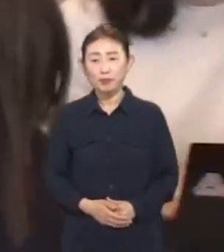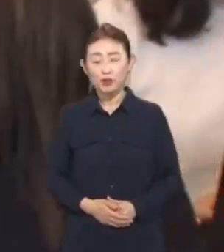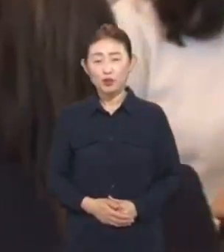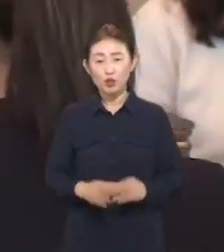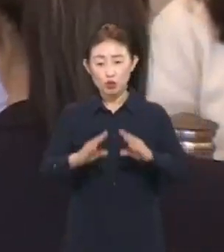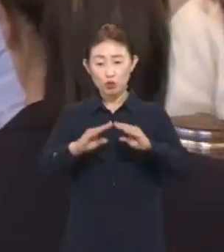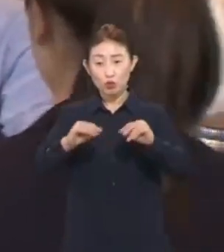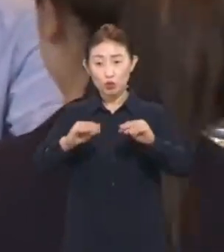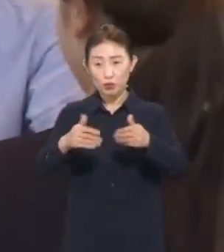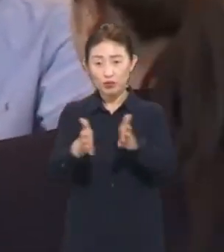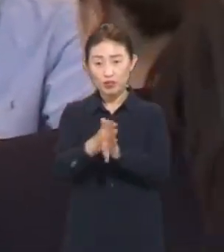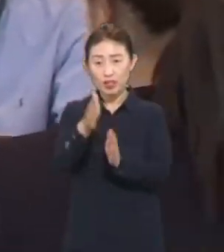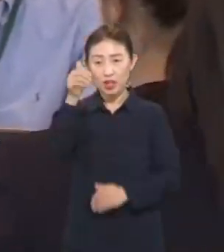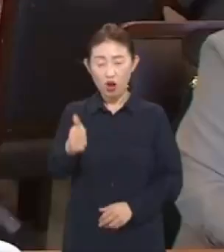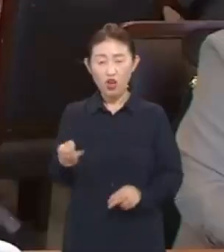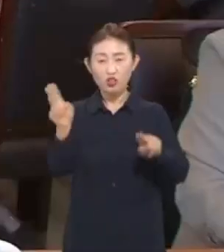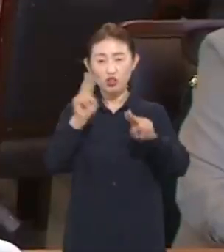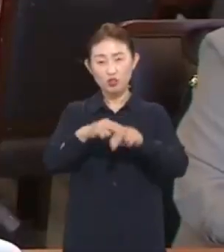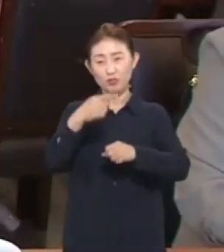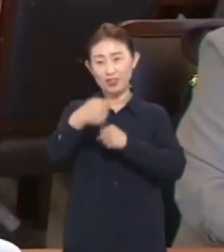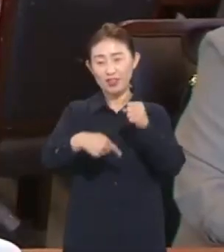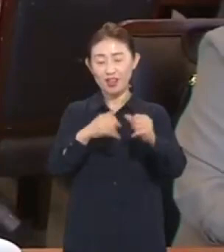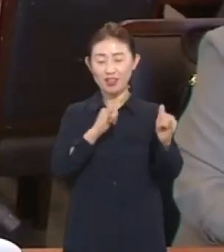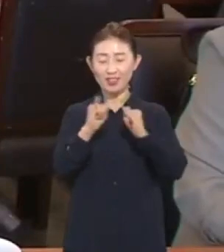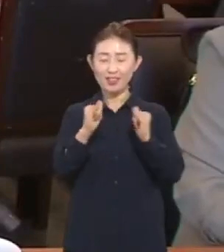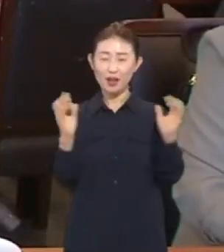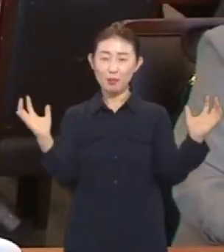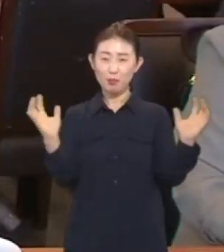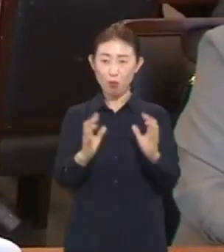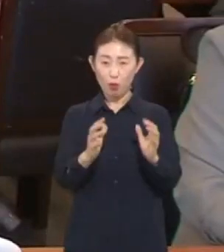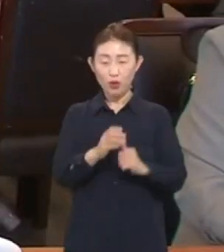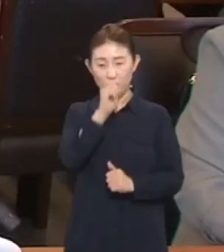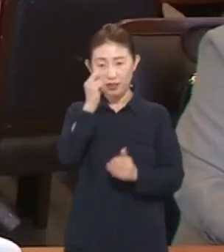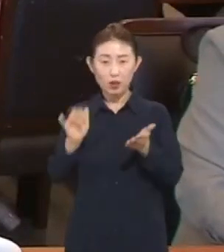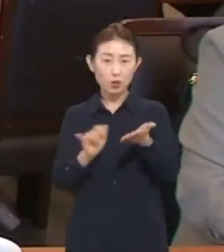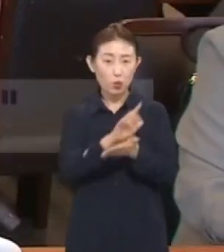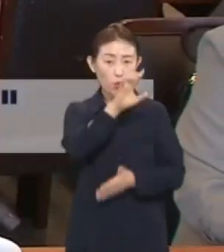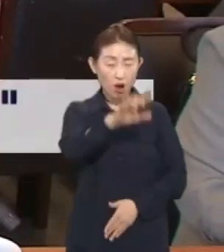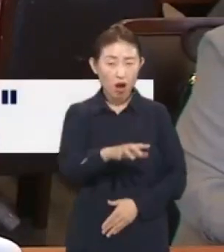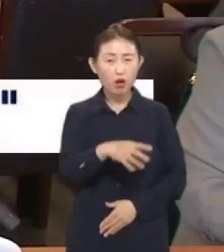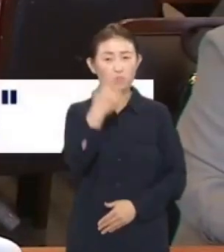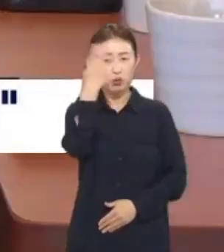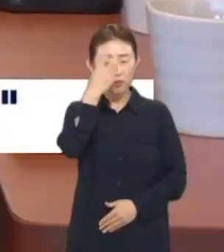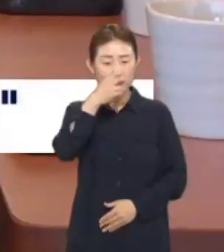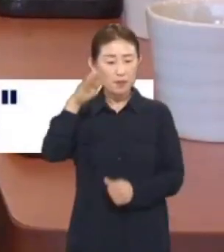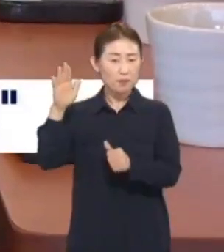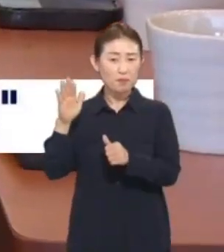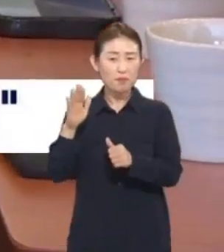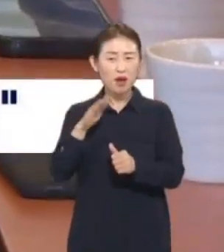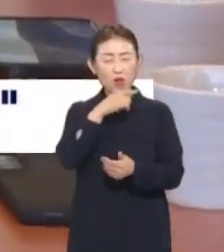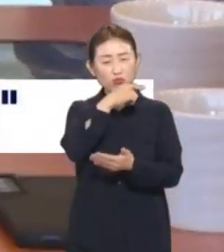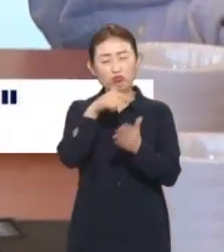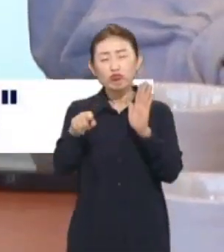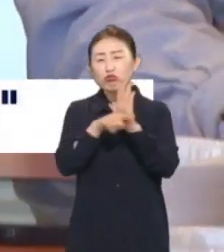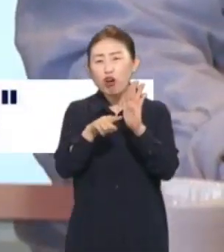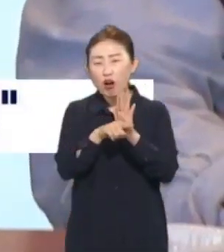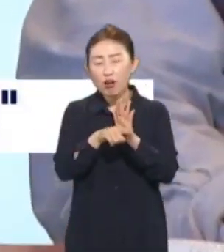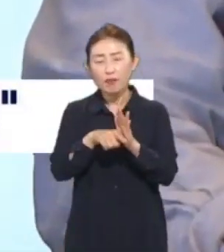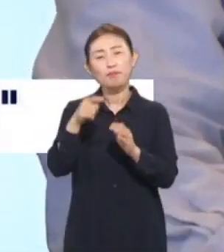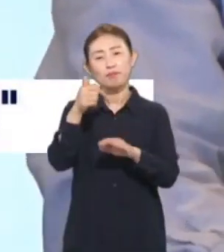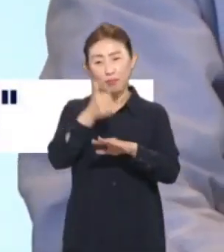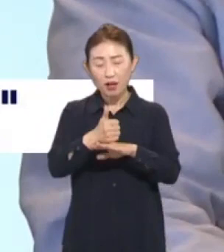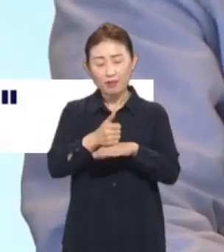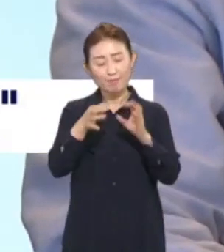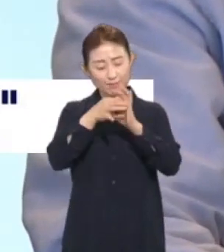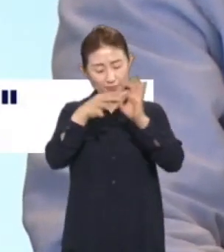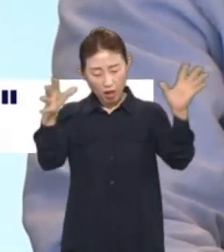원희룡 국토교통부 장관은 취임 1주년 기자간담회에서 충남 서산공항이 예비타당성 조사에서 부정적 결과가 나왔지만 이와